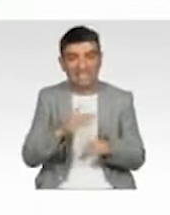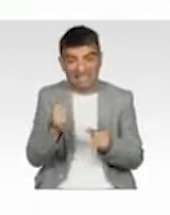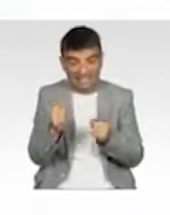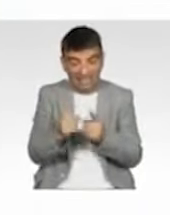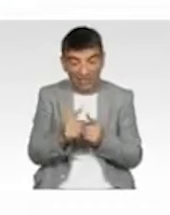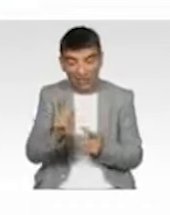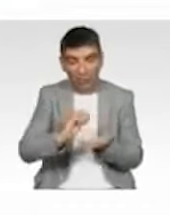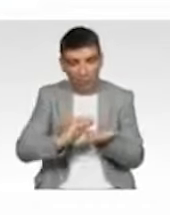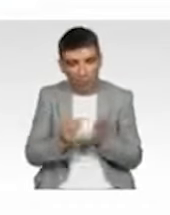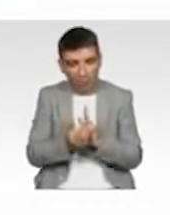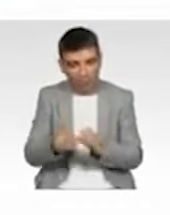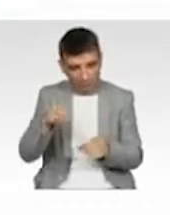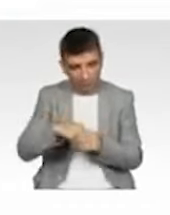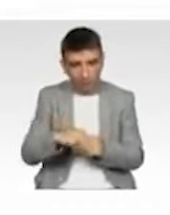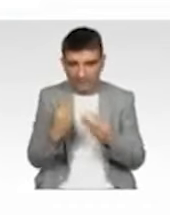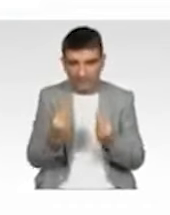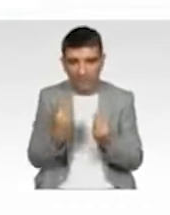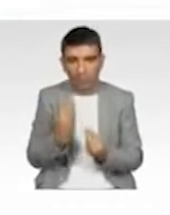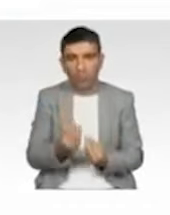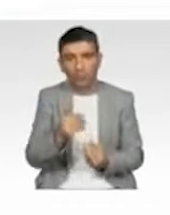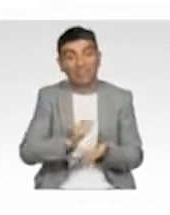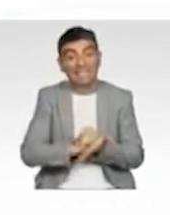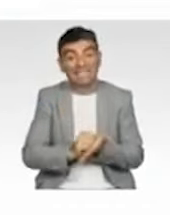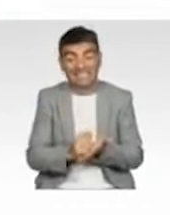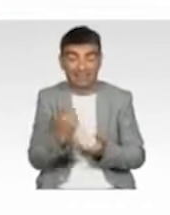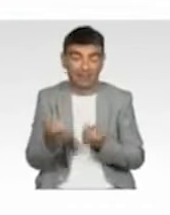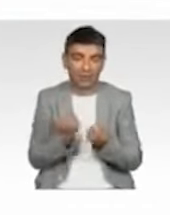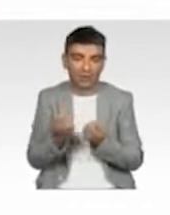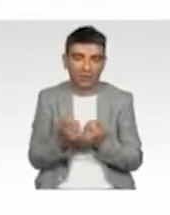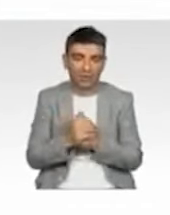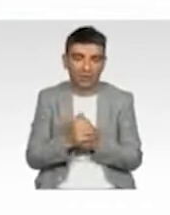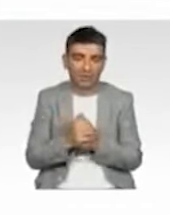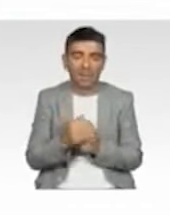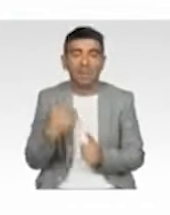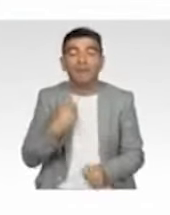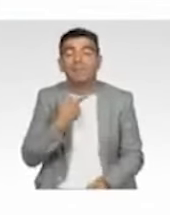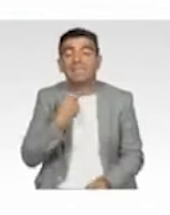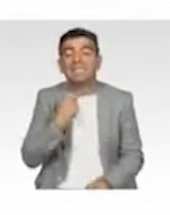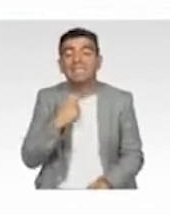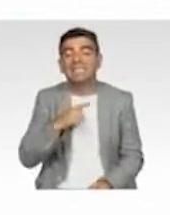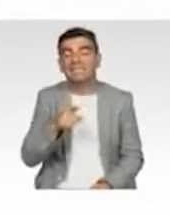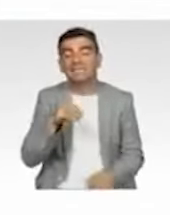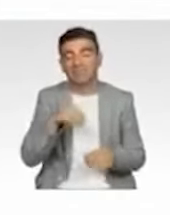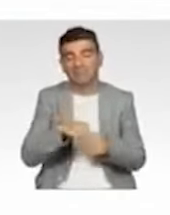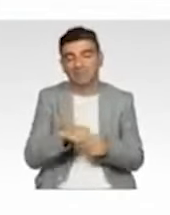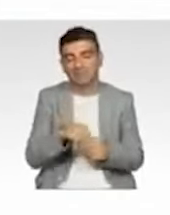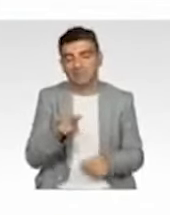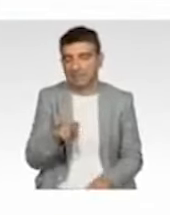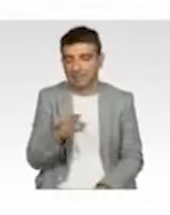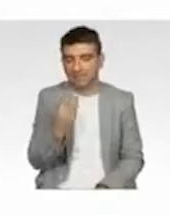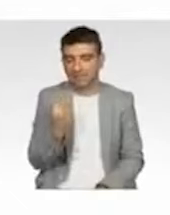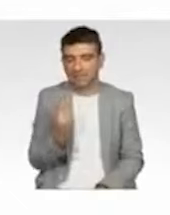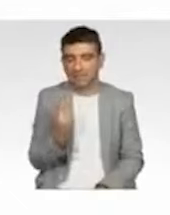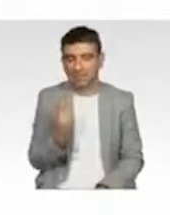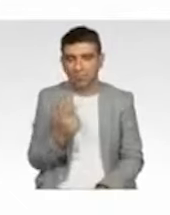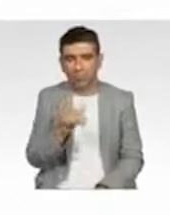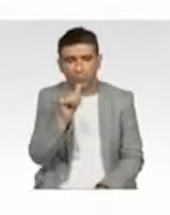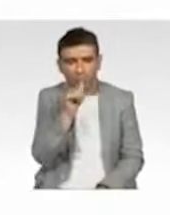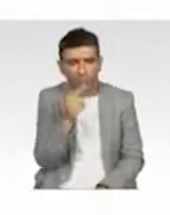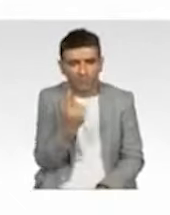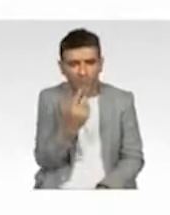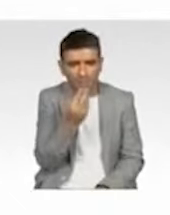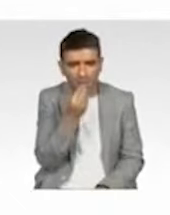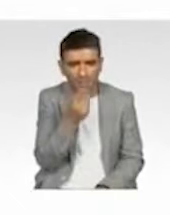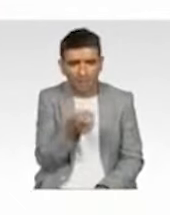olur hanımlar. Hani böyle rendeleme işini. Tam benim damak zevkime uygun bir yemek olacağına benziyor. Şey mi, sulu bir yemek mi